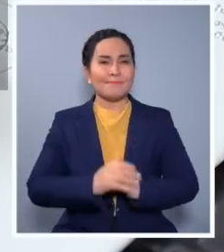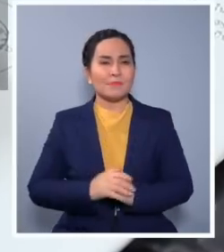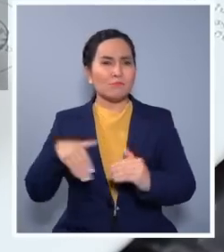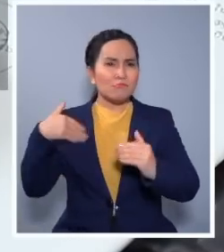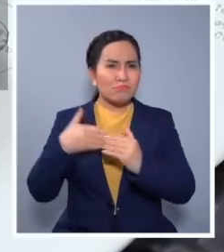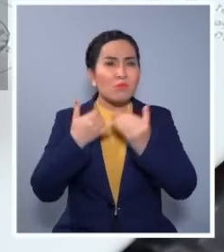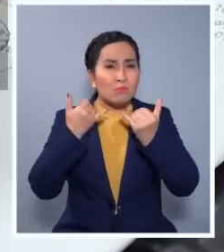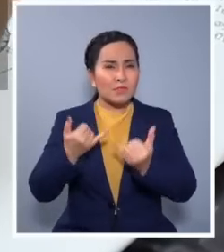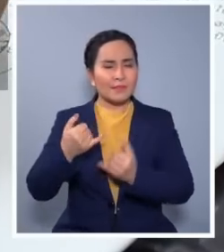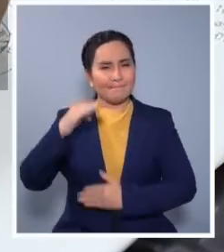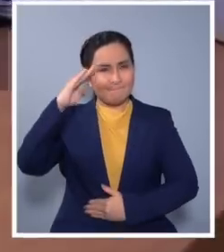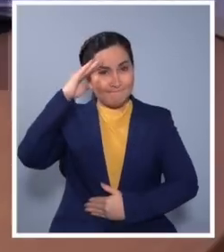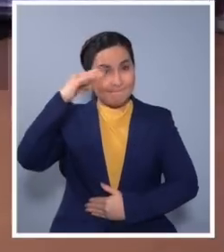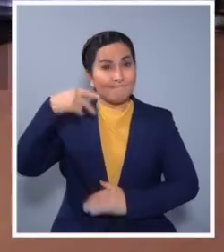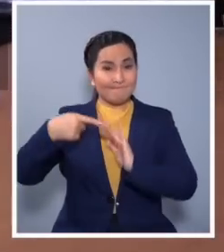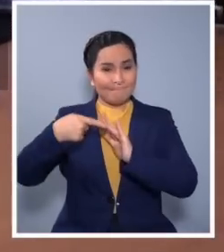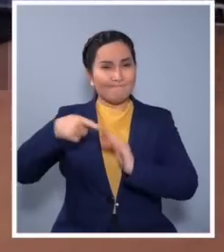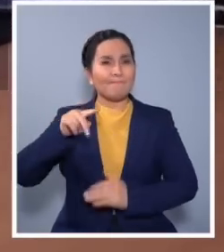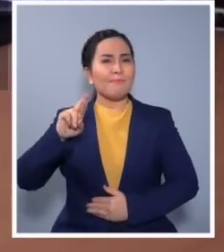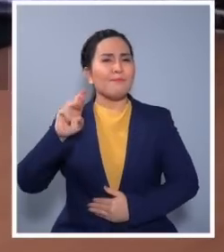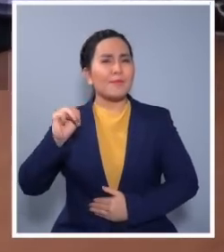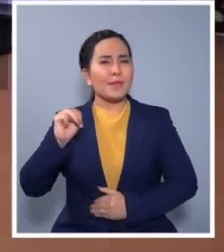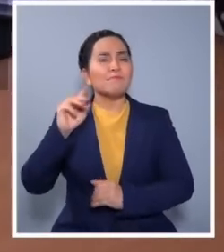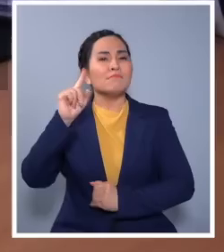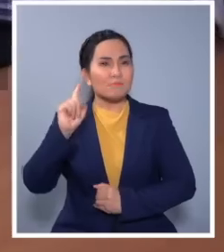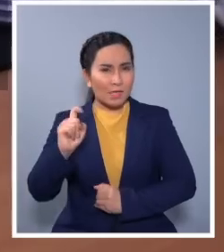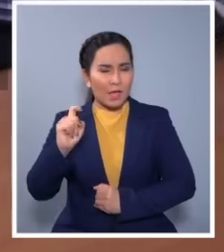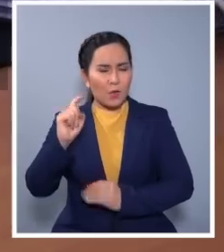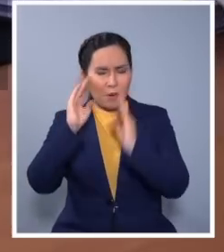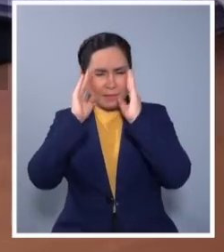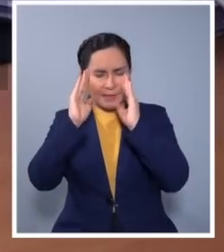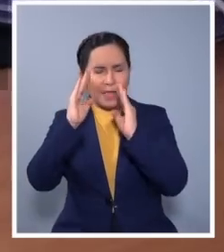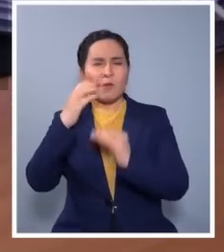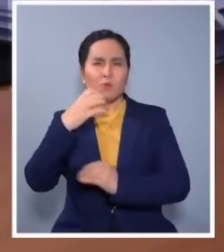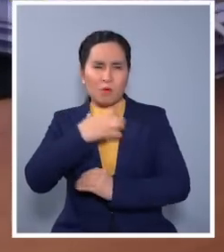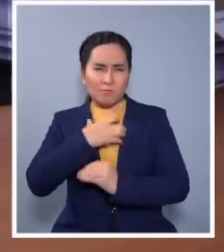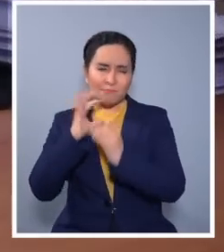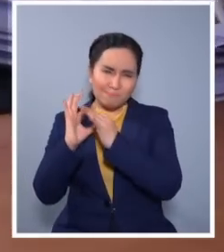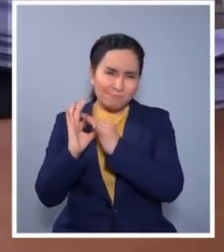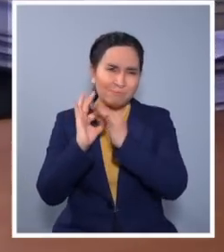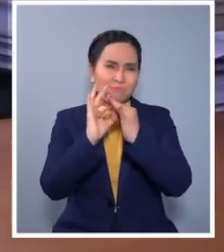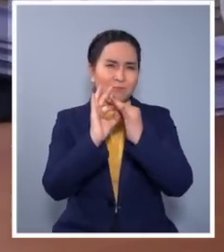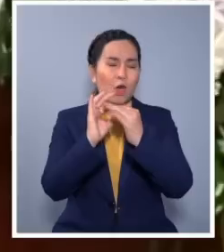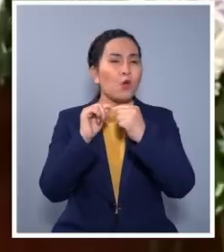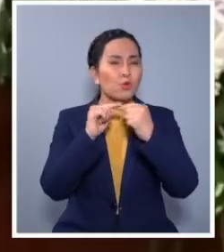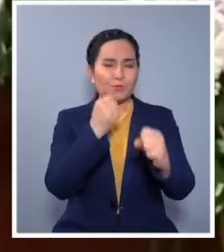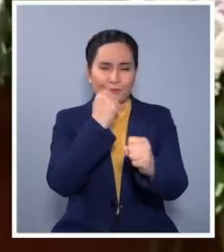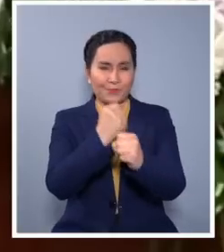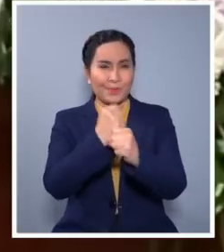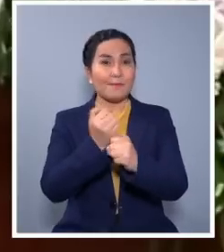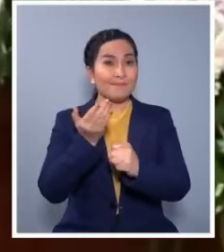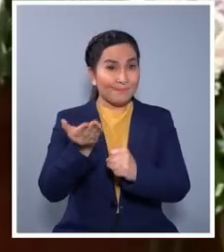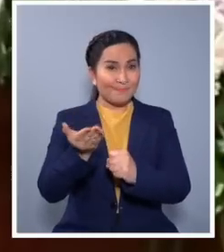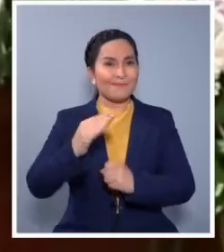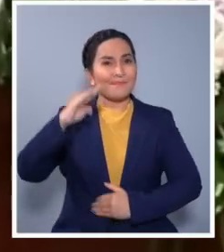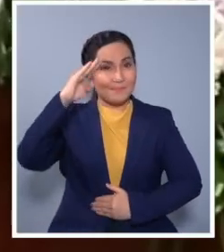ม้วันนี้พนท่านพลเอกเปรมตินสุรานนท์จะไม่อยู่แล้วแต่ปณิธานและอุดมการณ์ได้ถูกส่งต่อสู่พลเอกสุรยุ